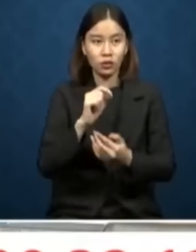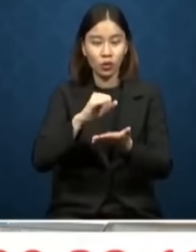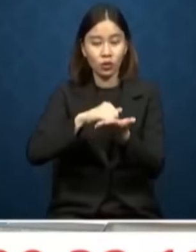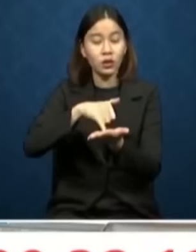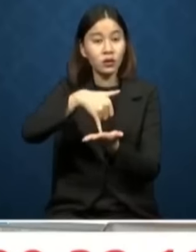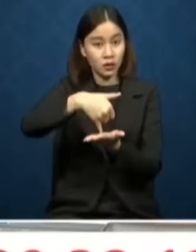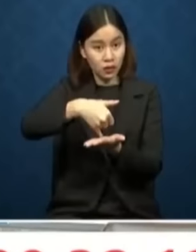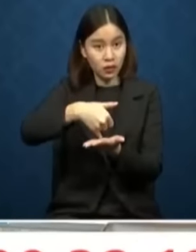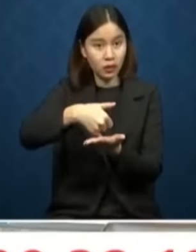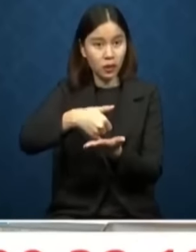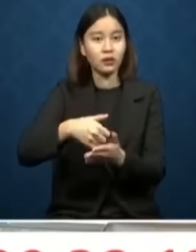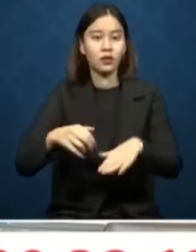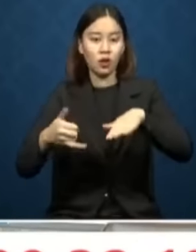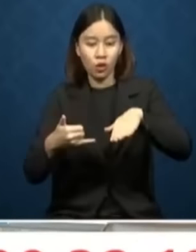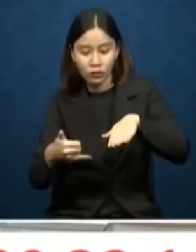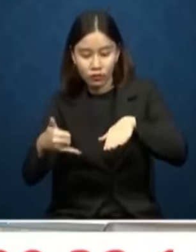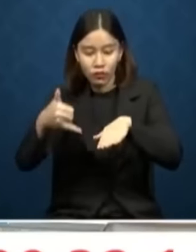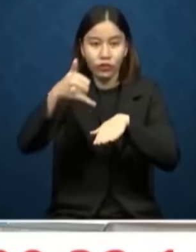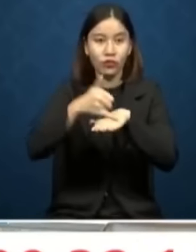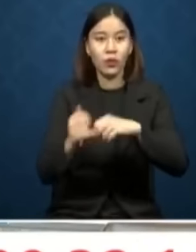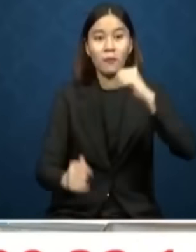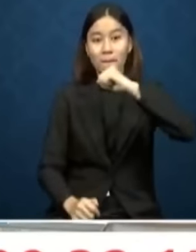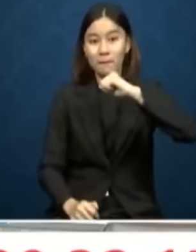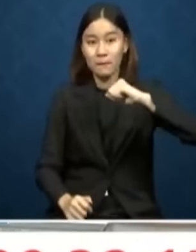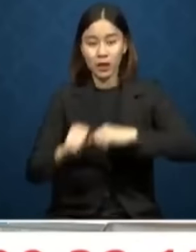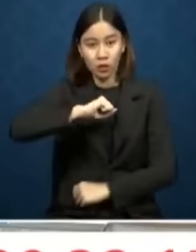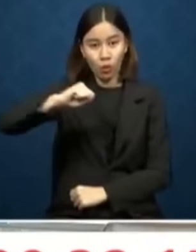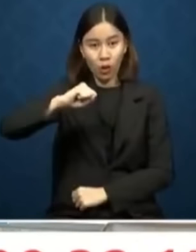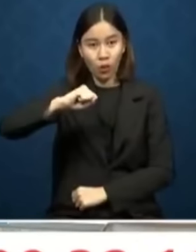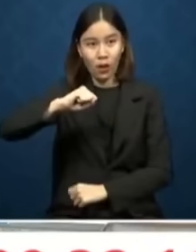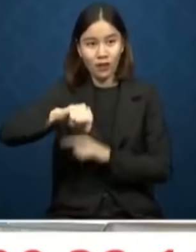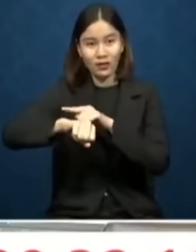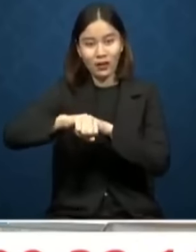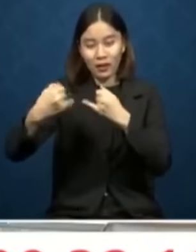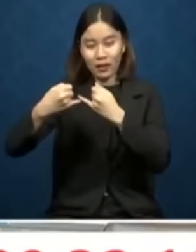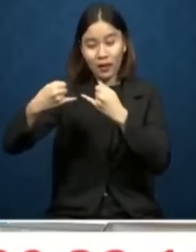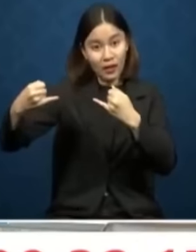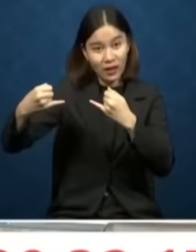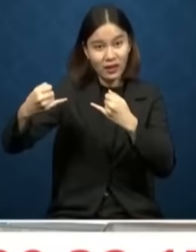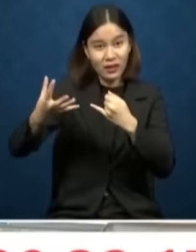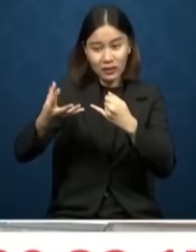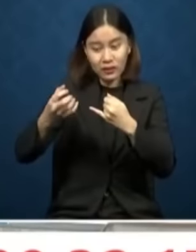นั่งการโหนขึ้นรถกอล์ฟด้วยมือข้างขวาที่เอ็นเปื่อยยุ่ยจริงไหม